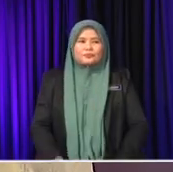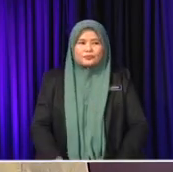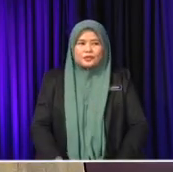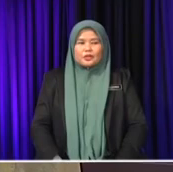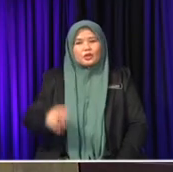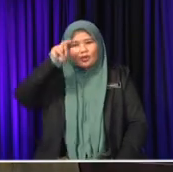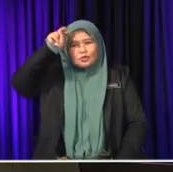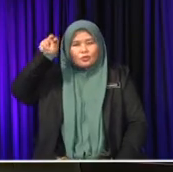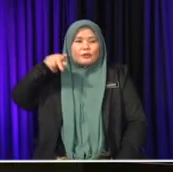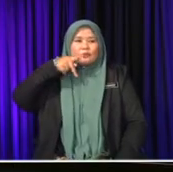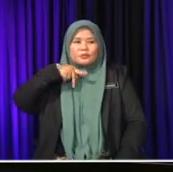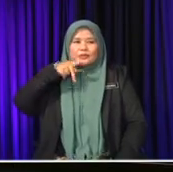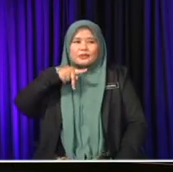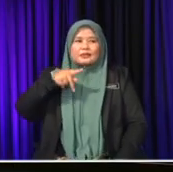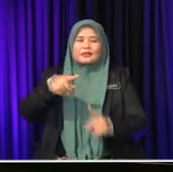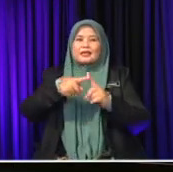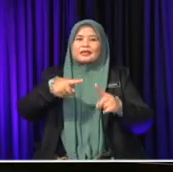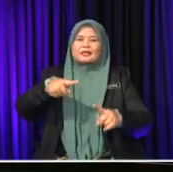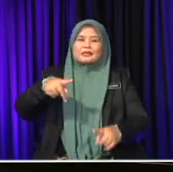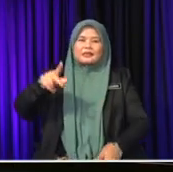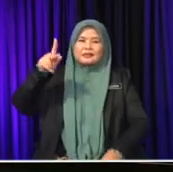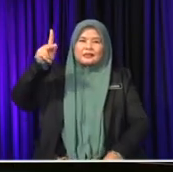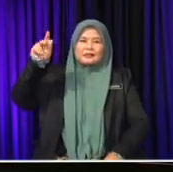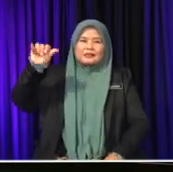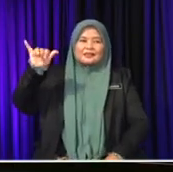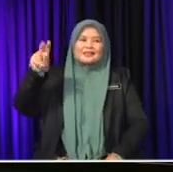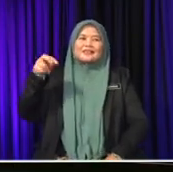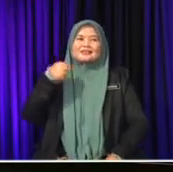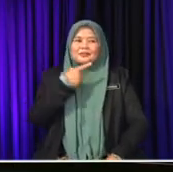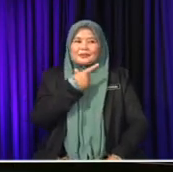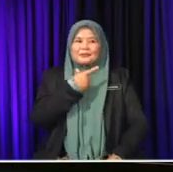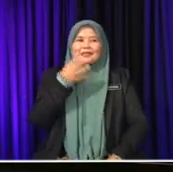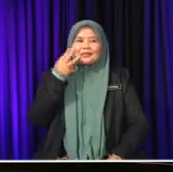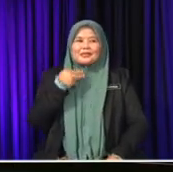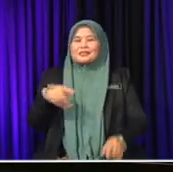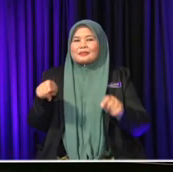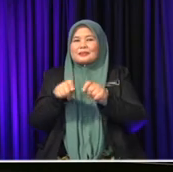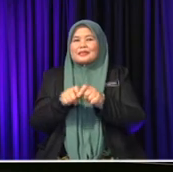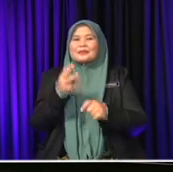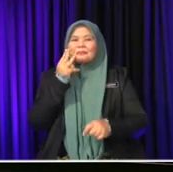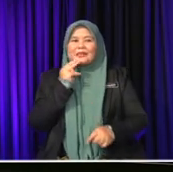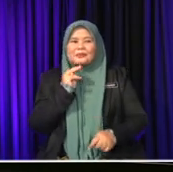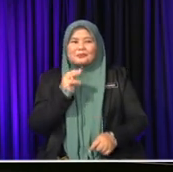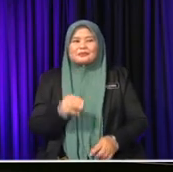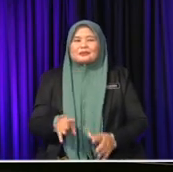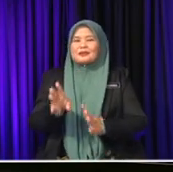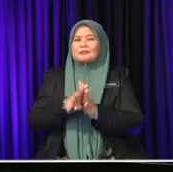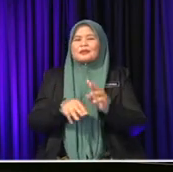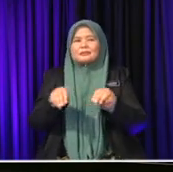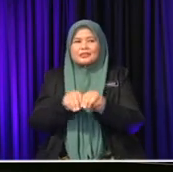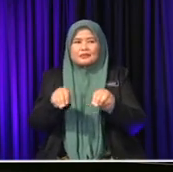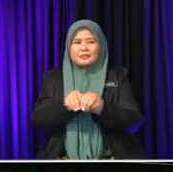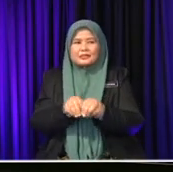tuan putri dari kayangan senyuman manis seperti madu bermacam-macam